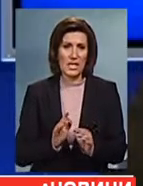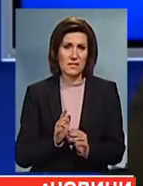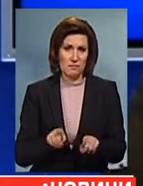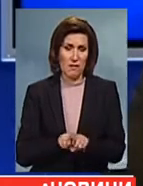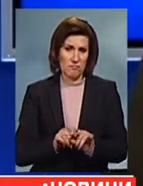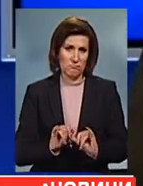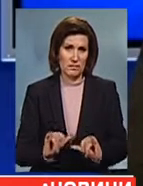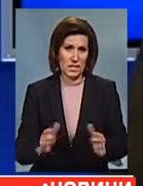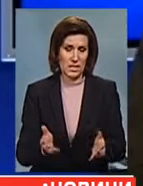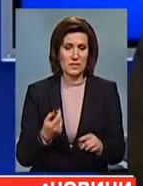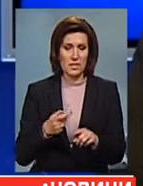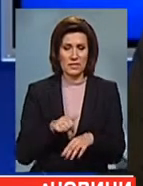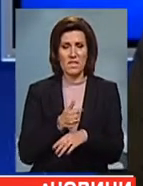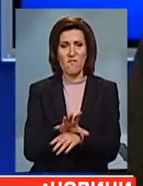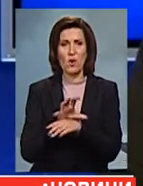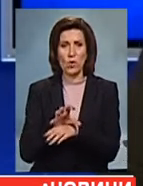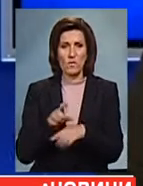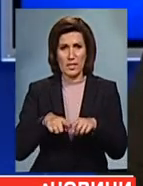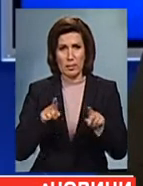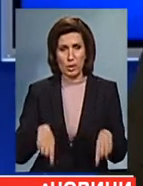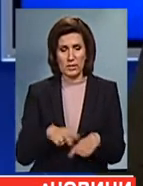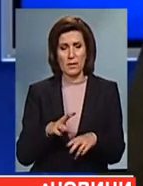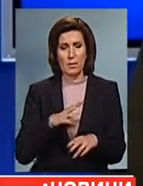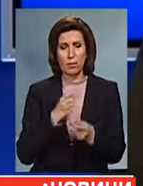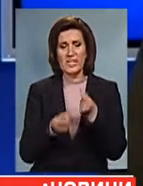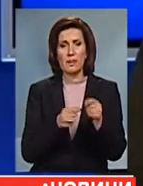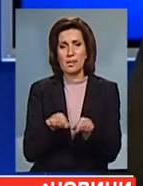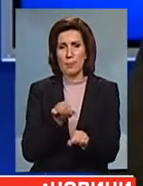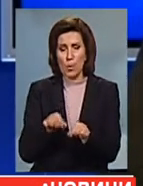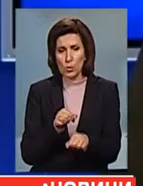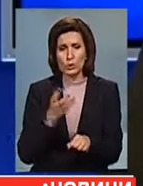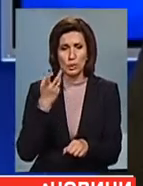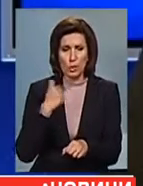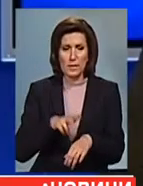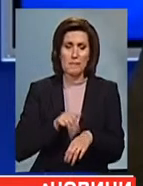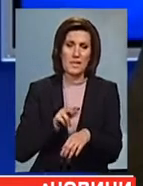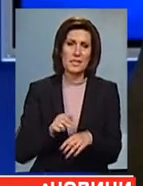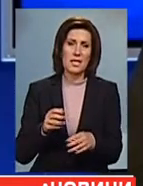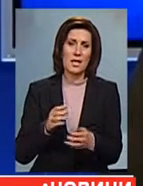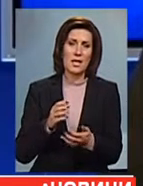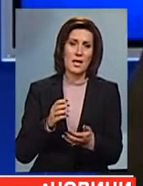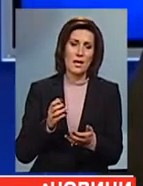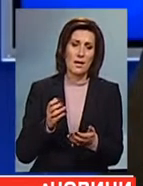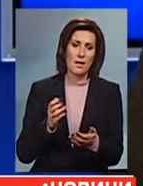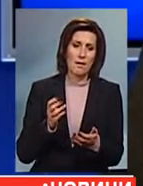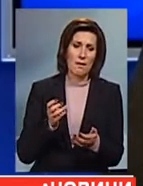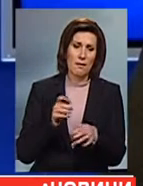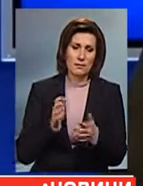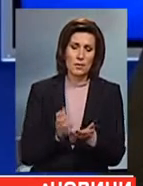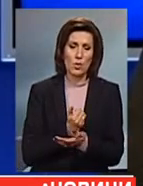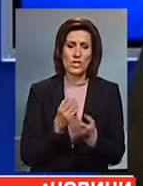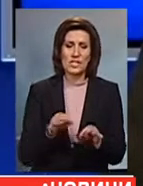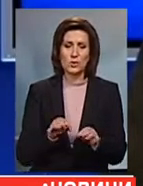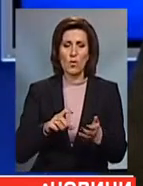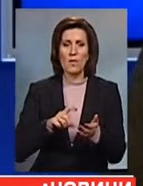спостерігалась. В основному це фотографування бюлетеню. Були дрібні порушення, коли міліція знаходилась несанкціоновано